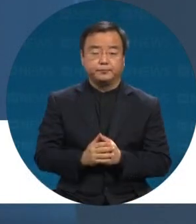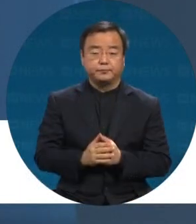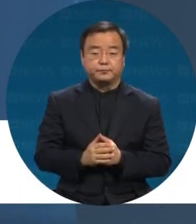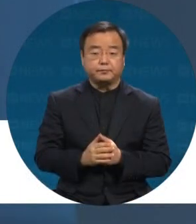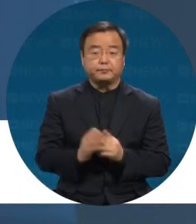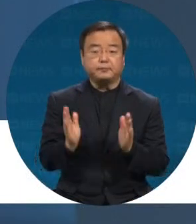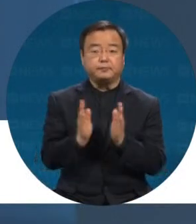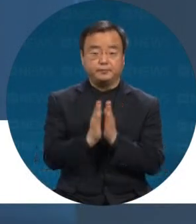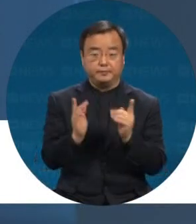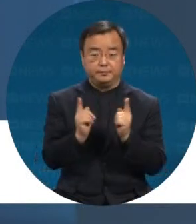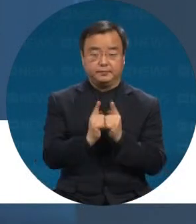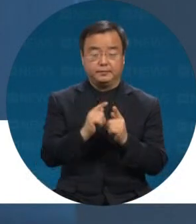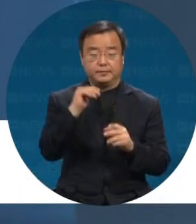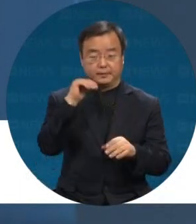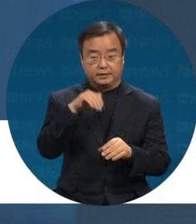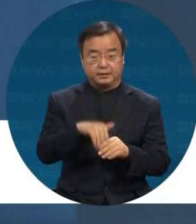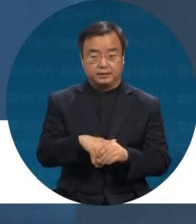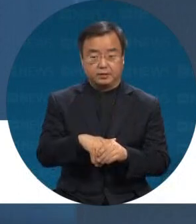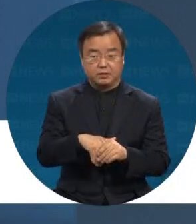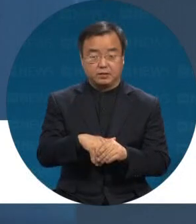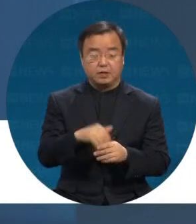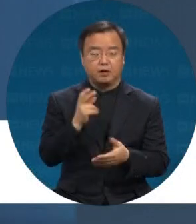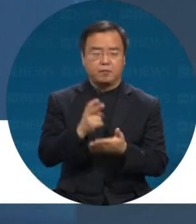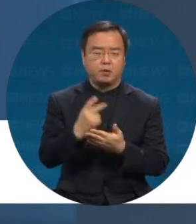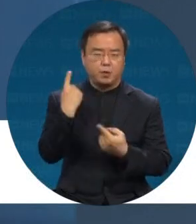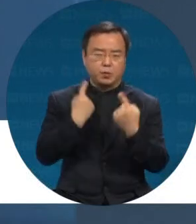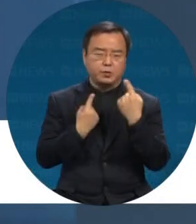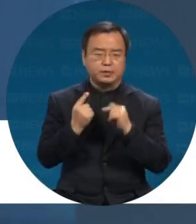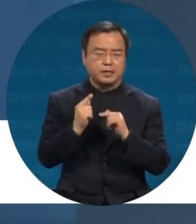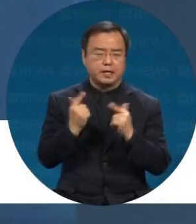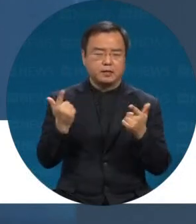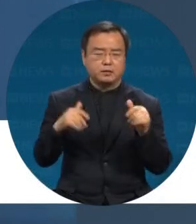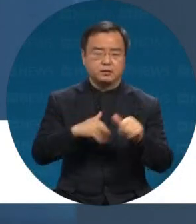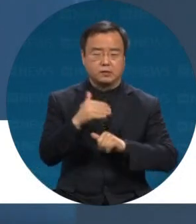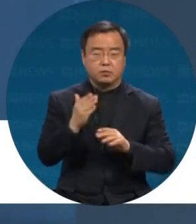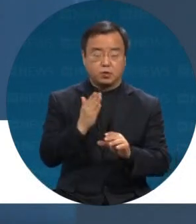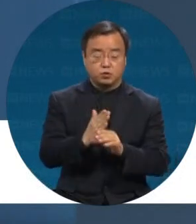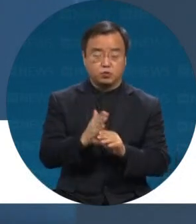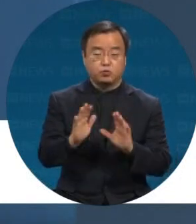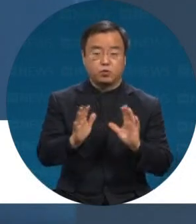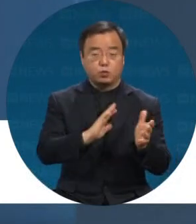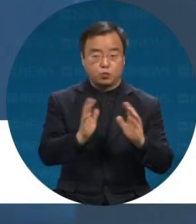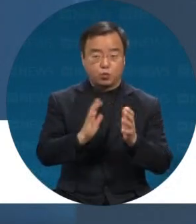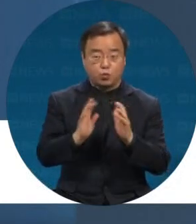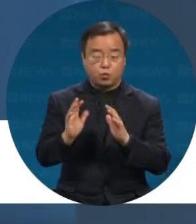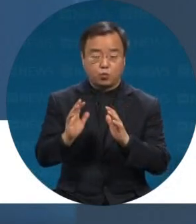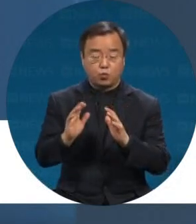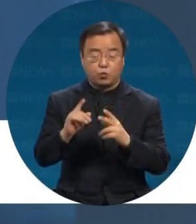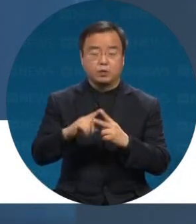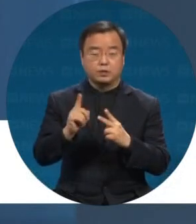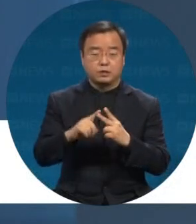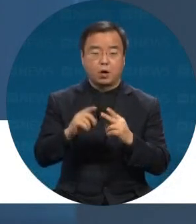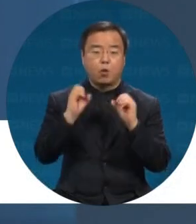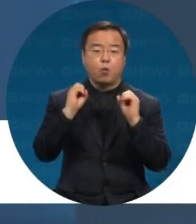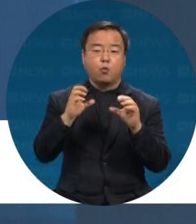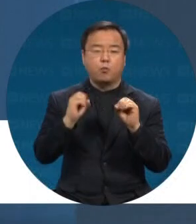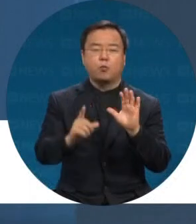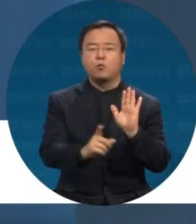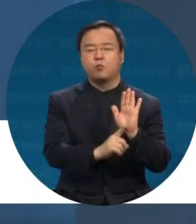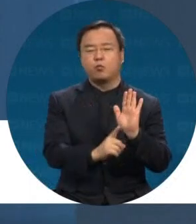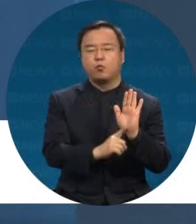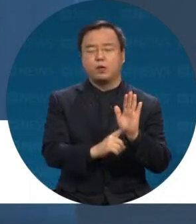직선제도를 훼손하지 않는 범위 내에서 예를 든다면 지금 토론이나 또 홍보 기회를 더 준다든지